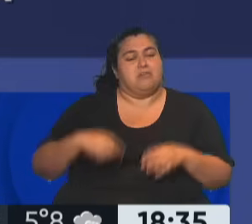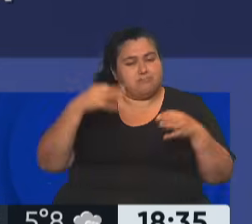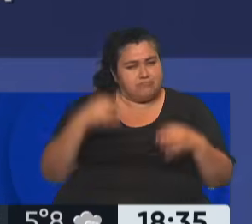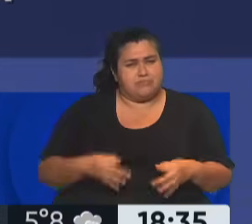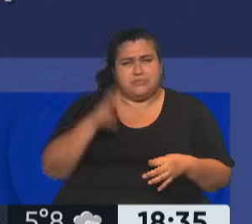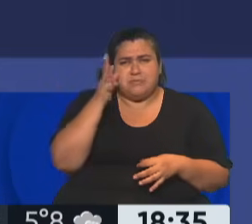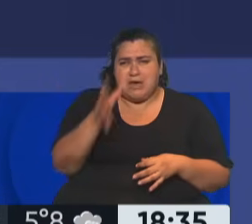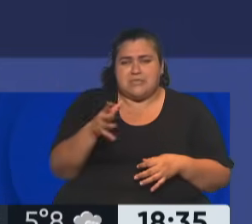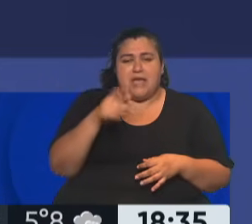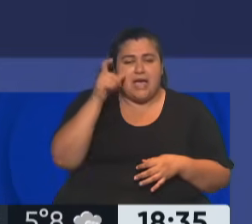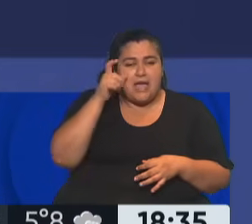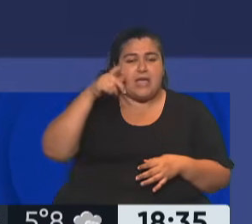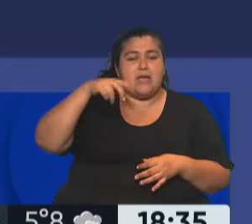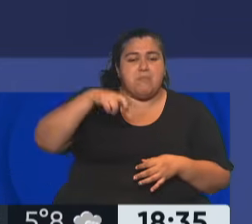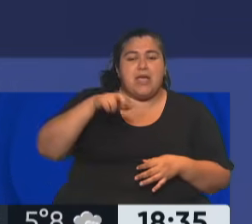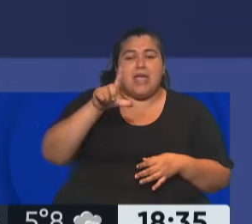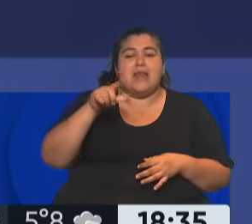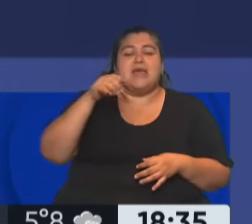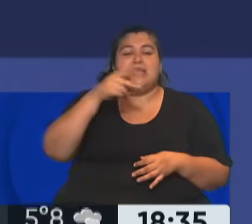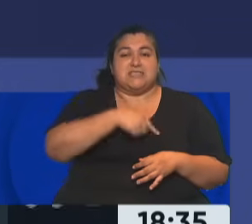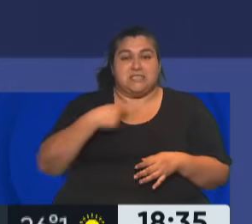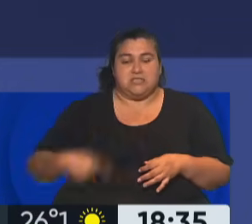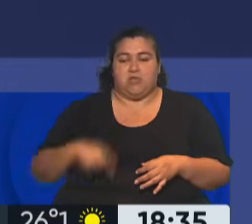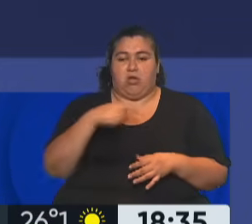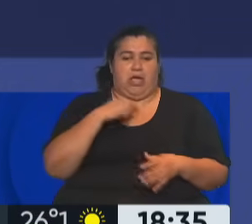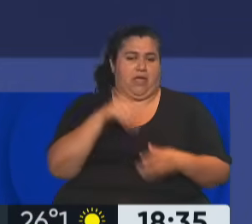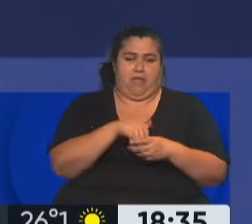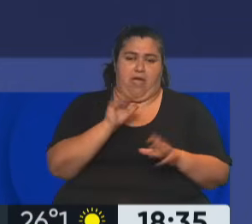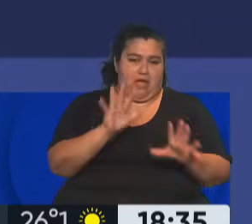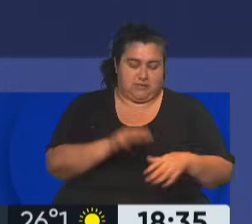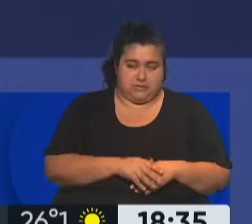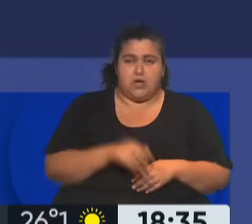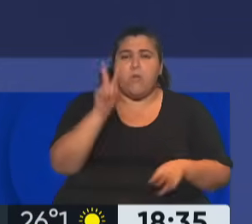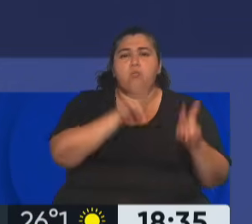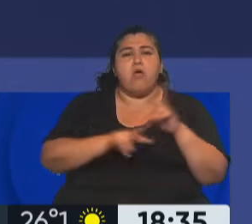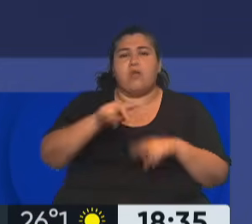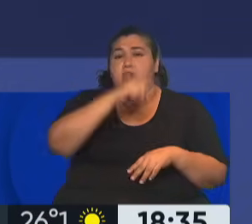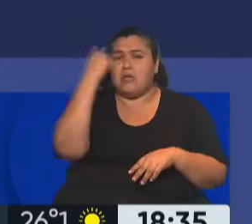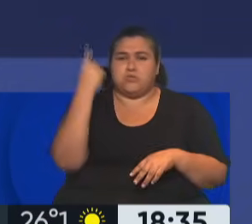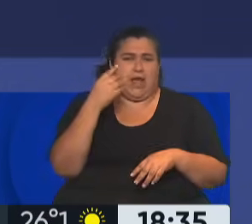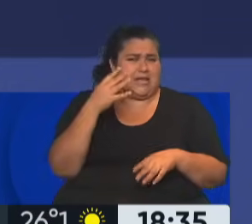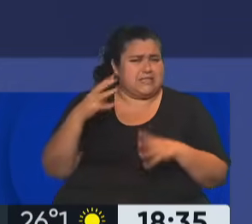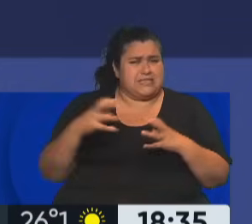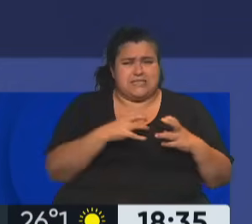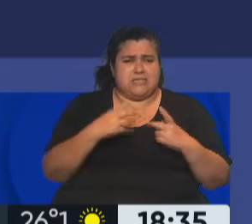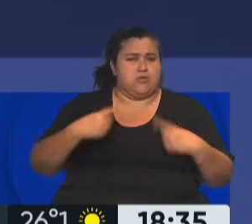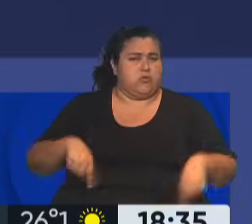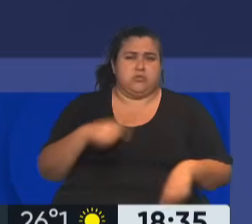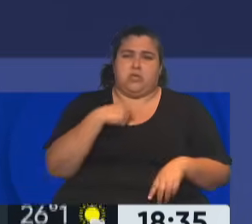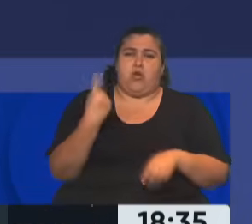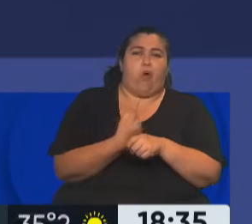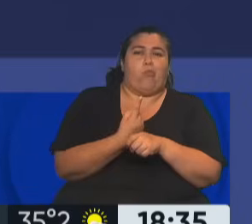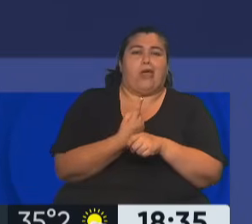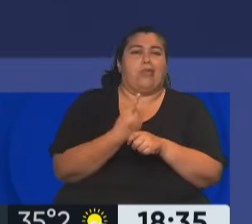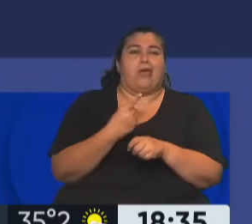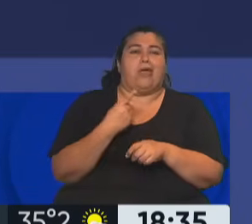壁面前撞得头破血流。祖国统一的历史大势不可阻挡，任何人